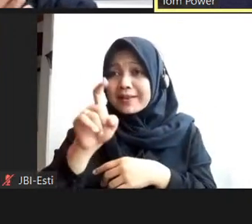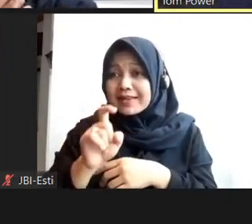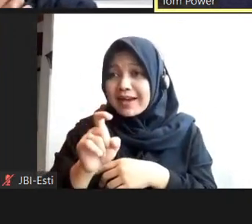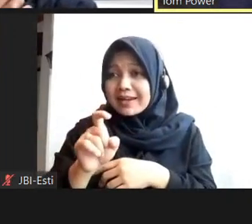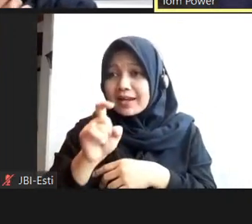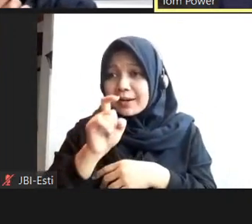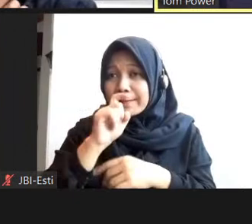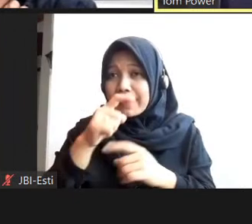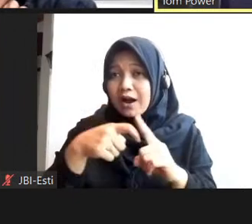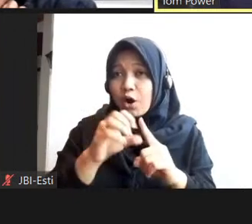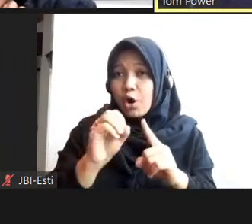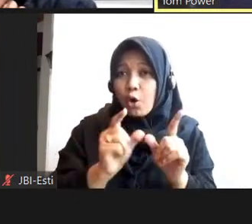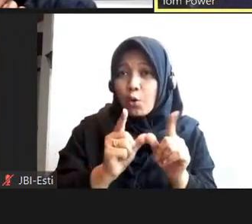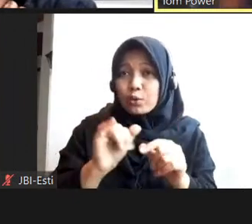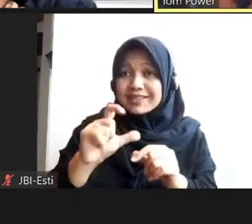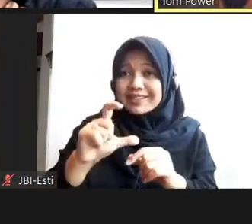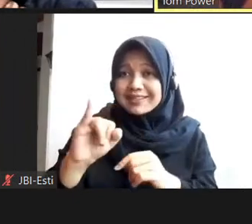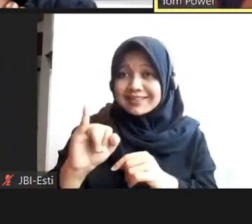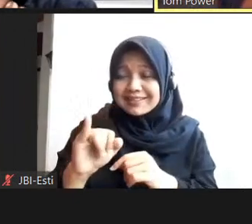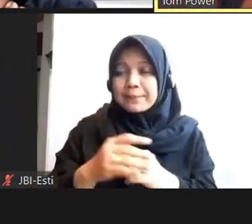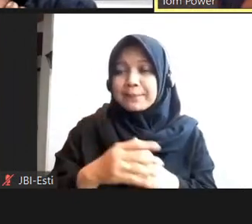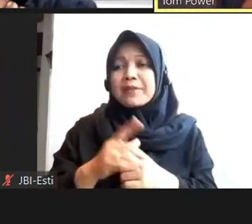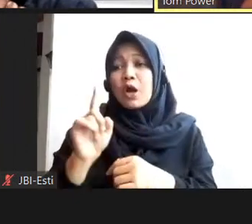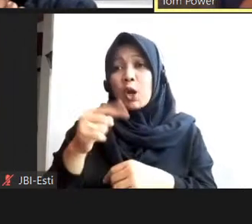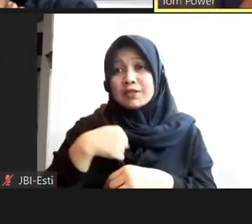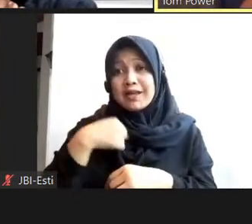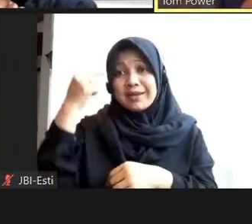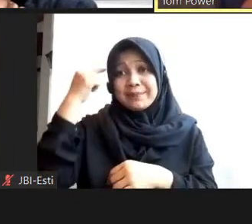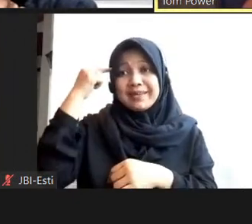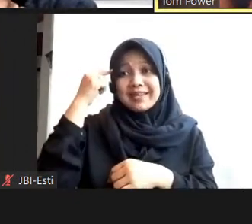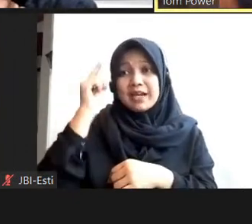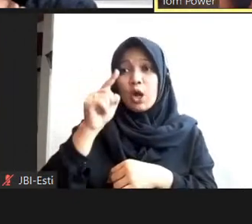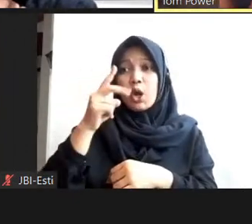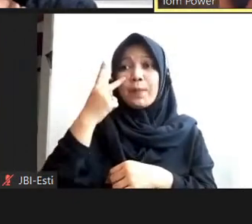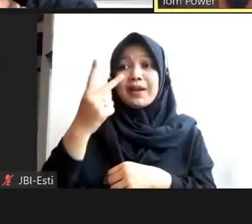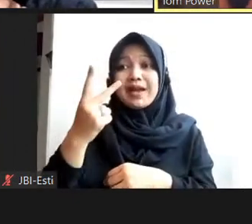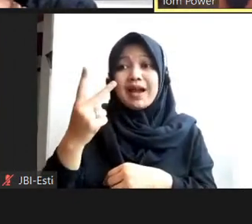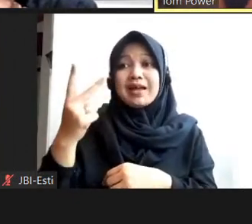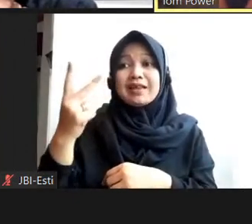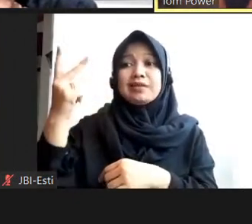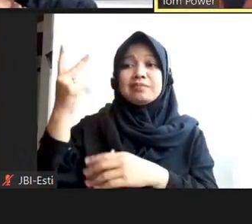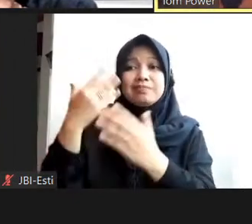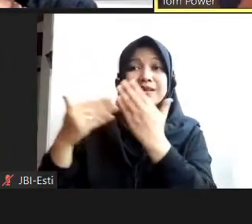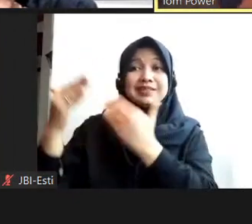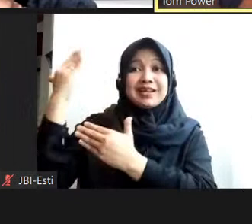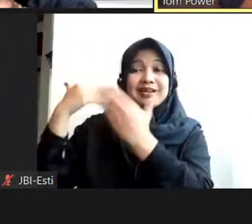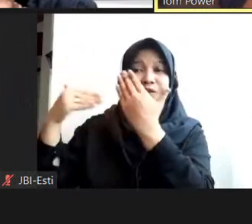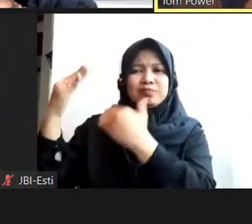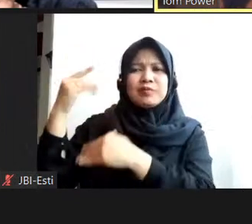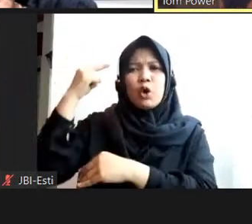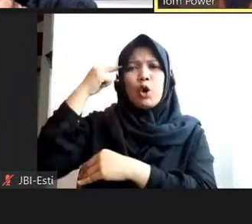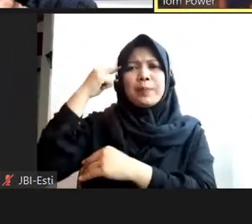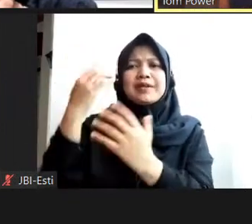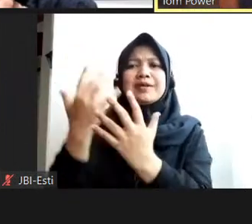Koichi. Menurut saya, kalau kita melihat masalah opini publik di Indonesia,